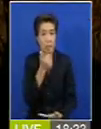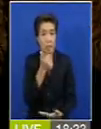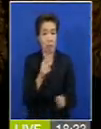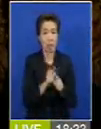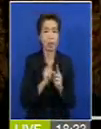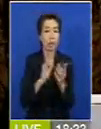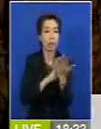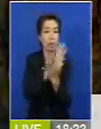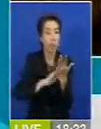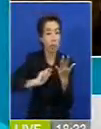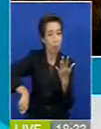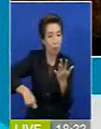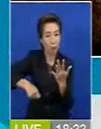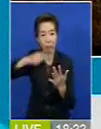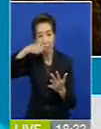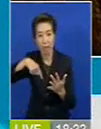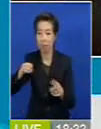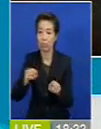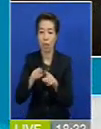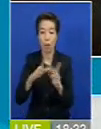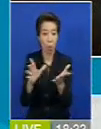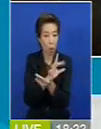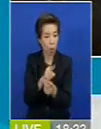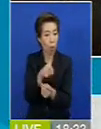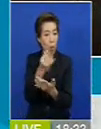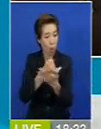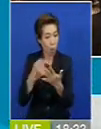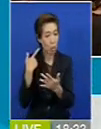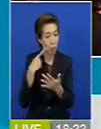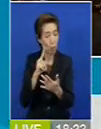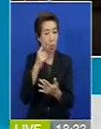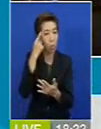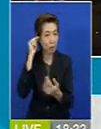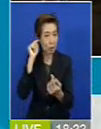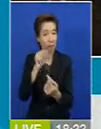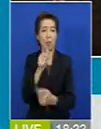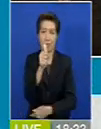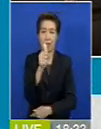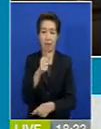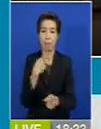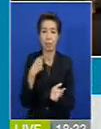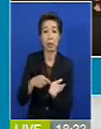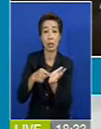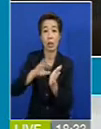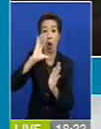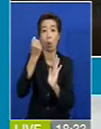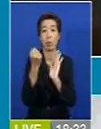ที่ทั้งสองประเทศเห็นคุณค่าของศิลปะวัฒนธรรมนะคะเห็นคุณค่าของโขนนี่แหละค่ะก็อยากจะเสนอให้เป็น